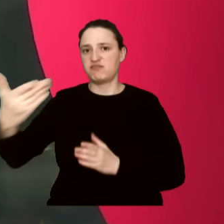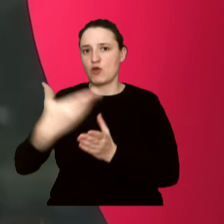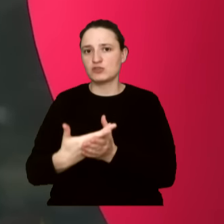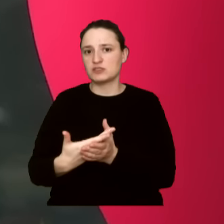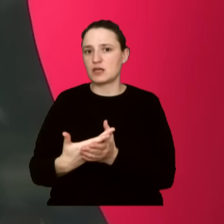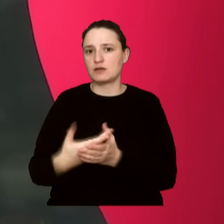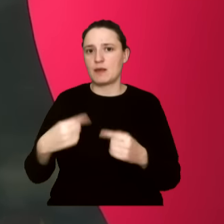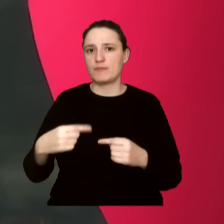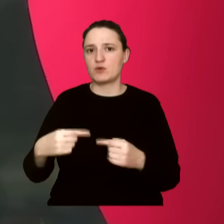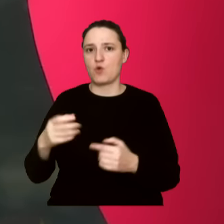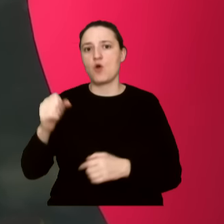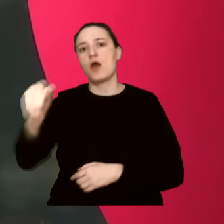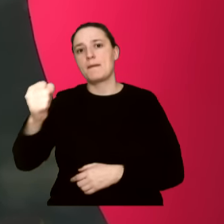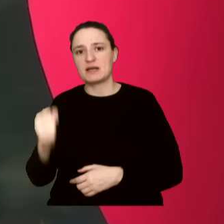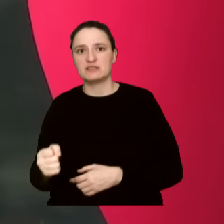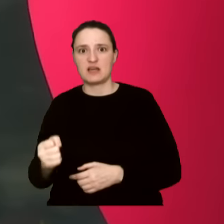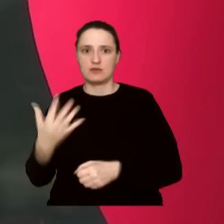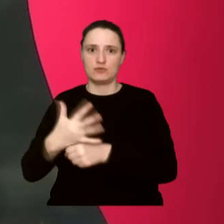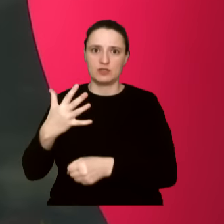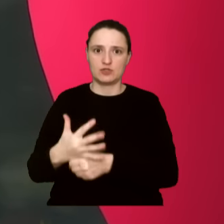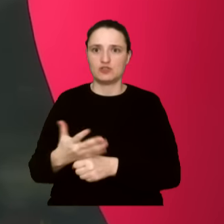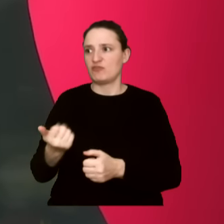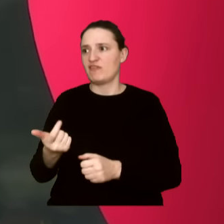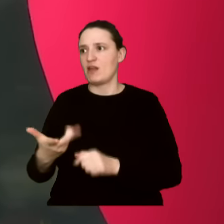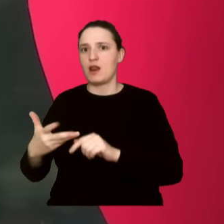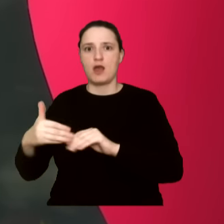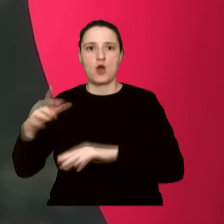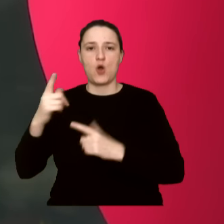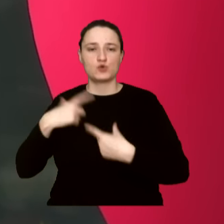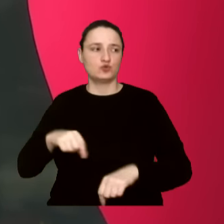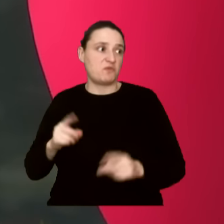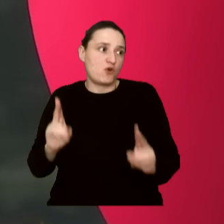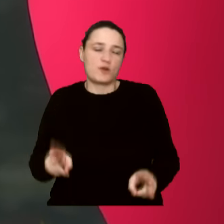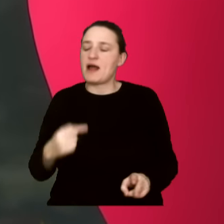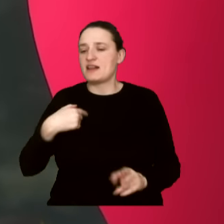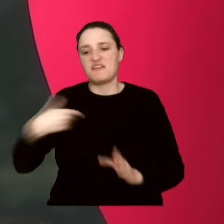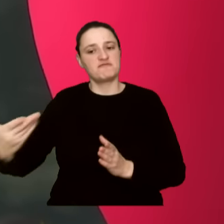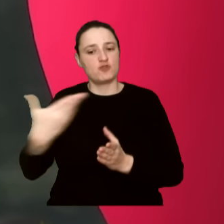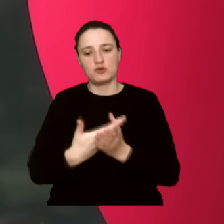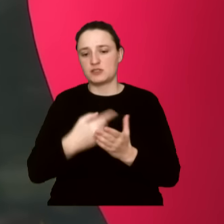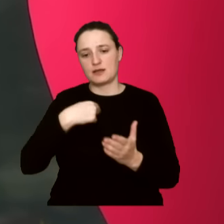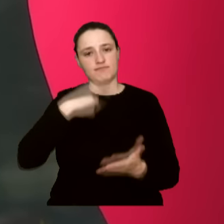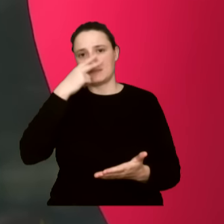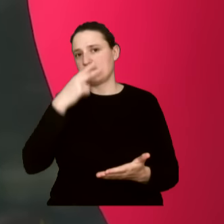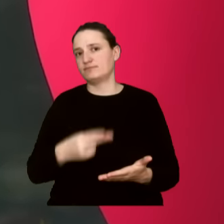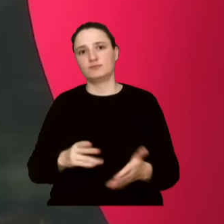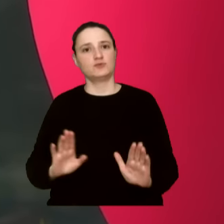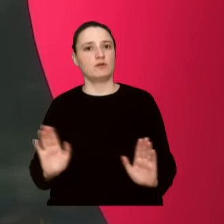o odwołanie jakiejś większej liczby ambasadorów formalnie do mnie nie